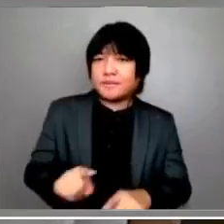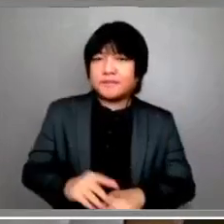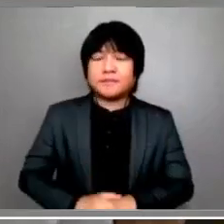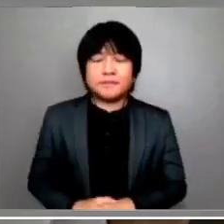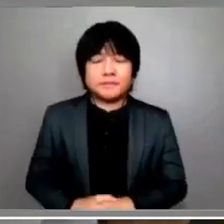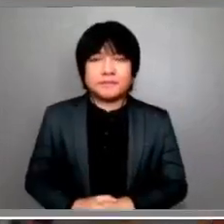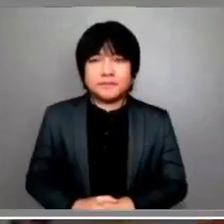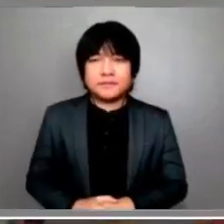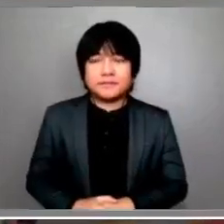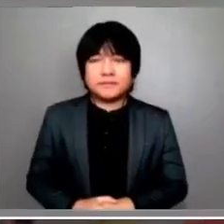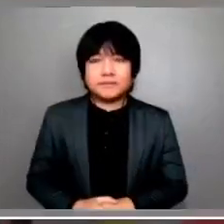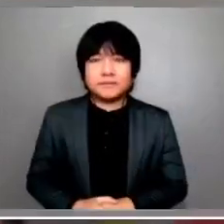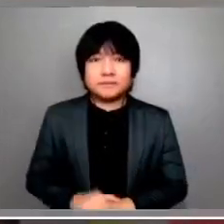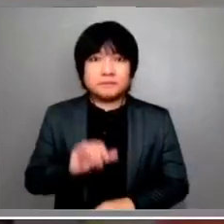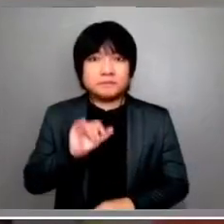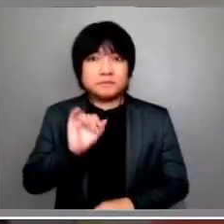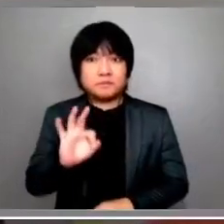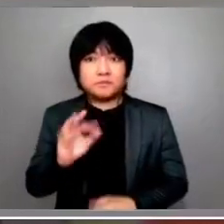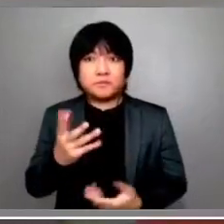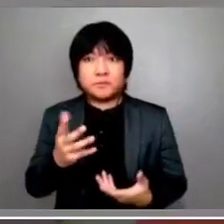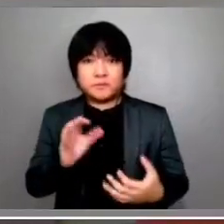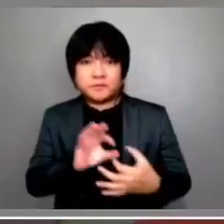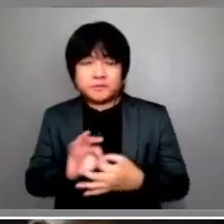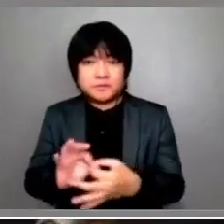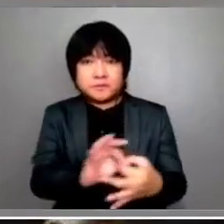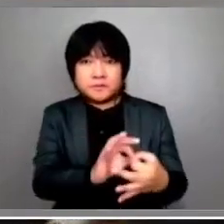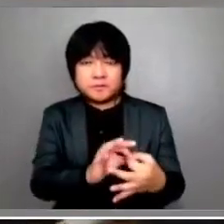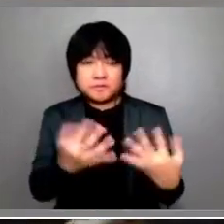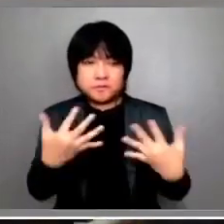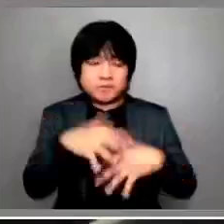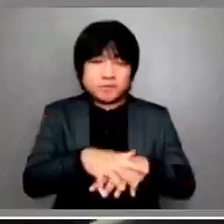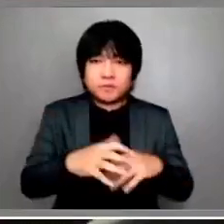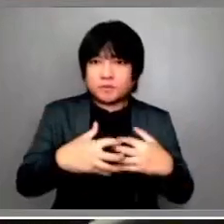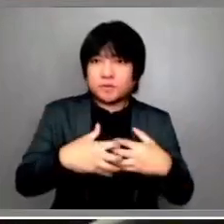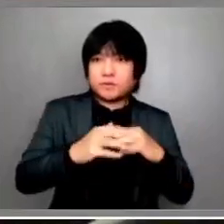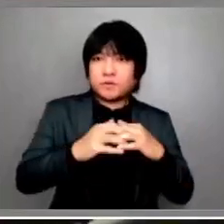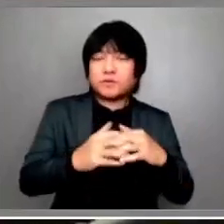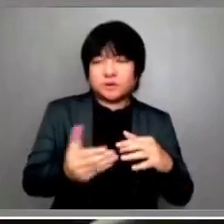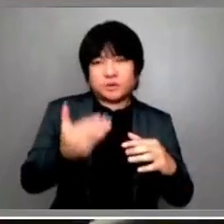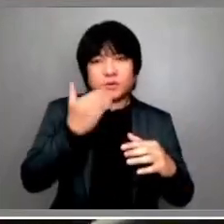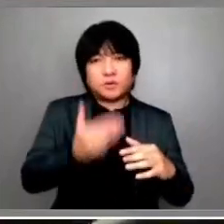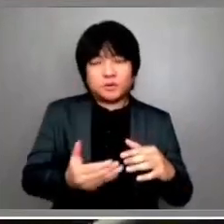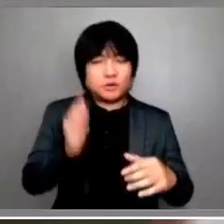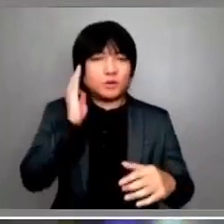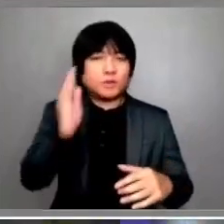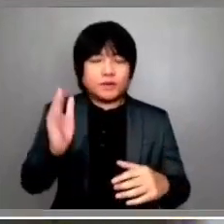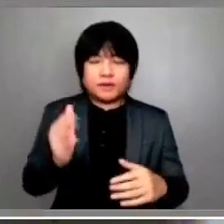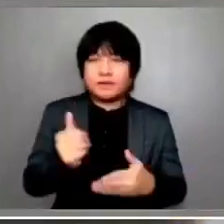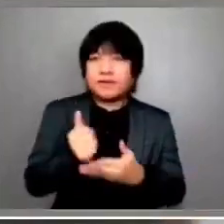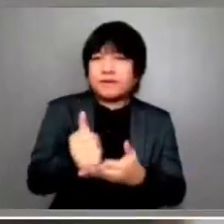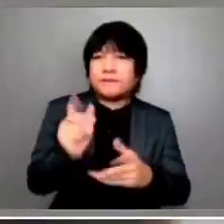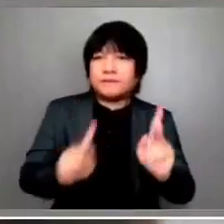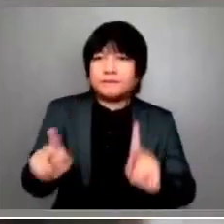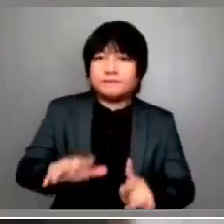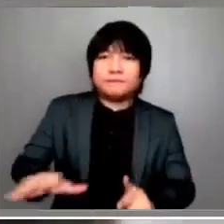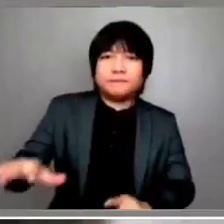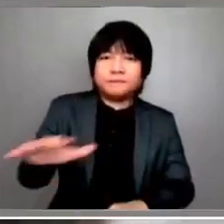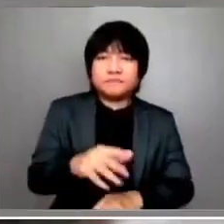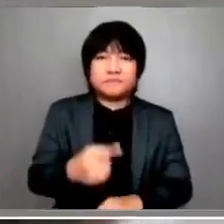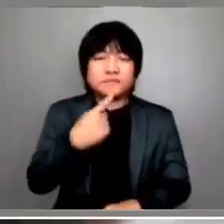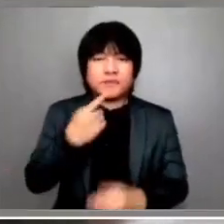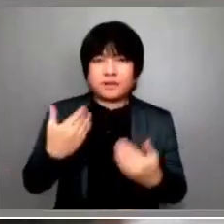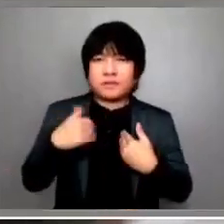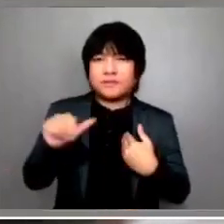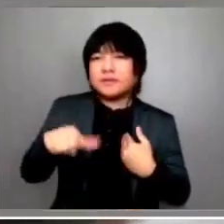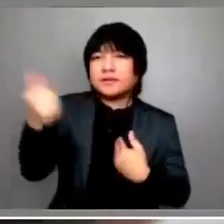nagsama-sama raw ay tiyak na maraming magagawa Para mabigyan ng sapat na supply ang lahat sabi ng pangulo may iba pang proyekto ukol sa tubig sa Mandaluyong at